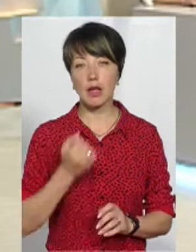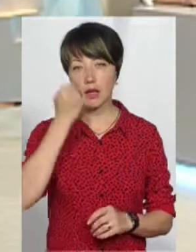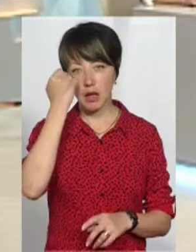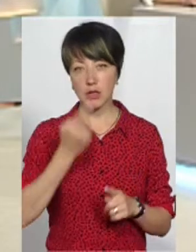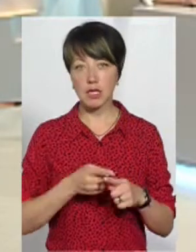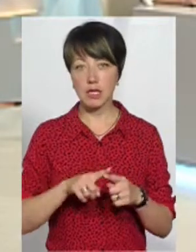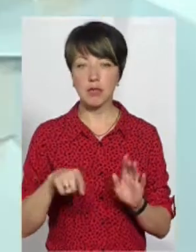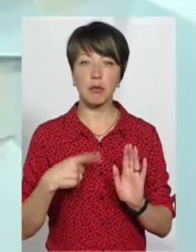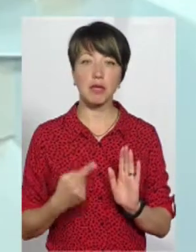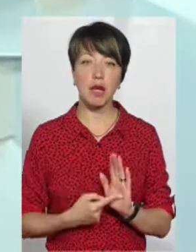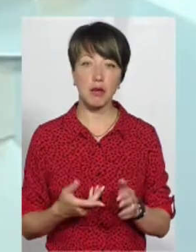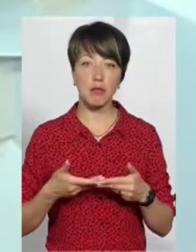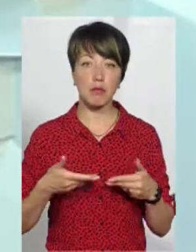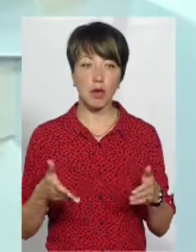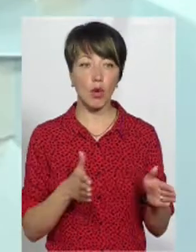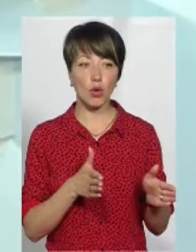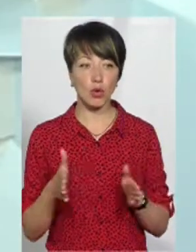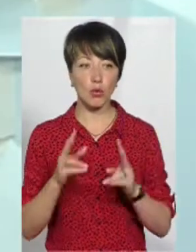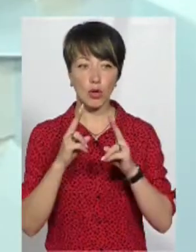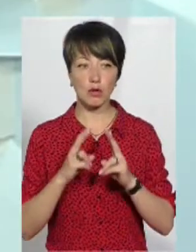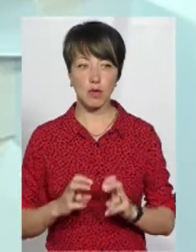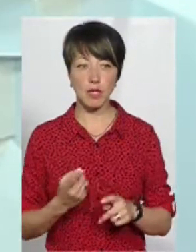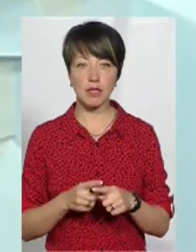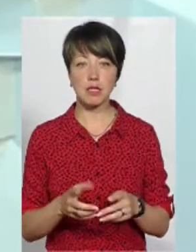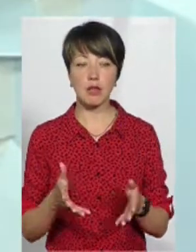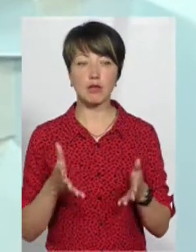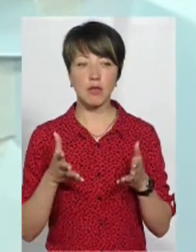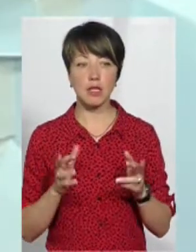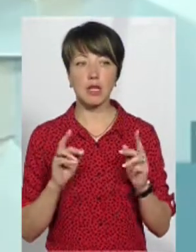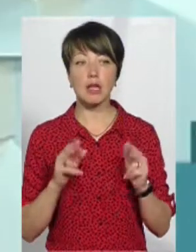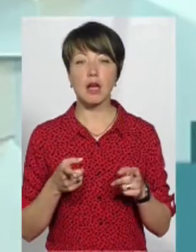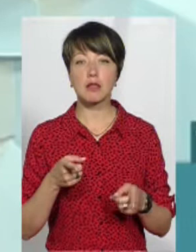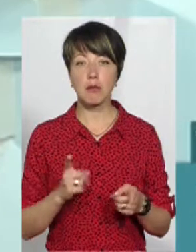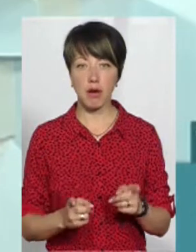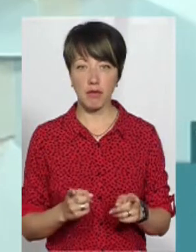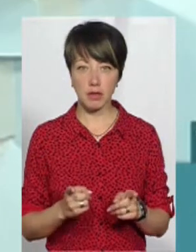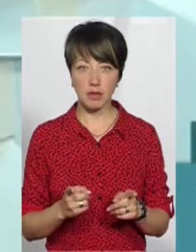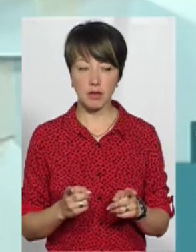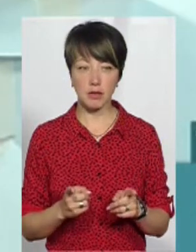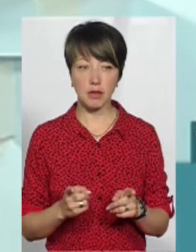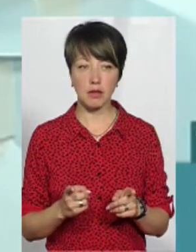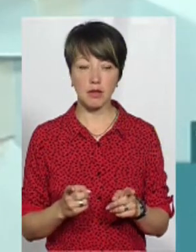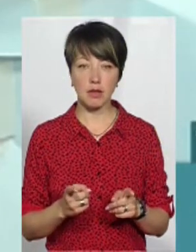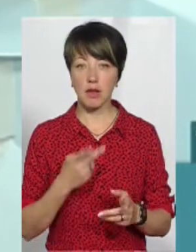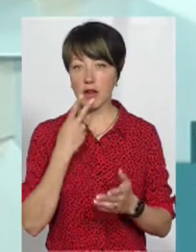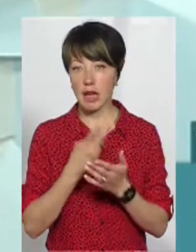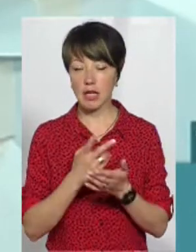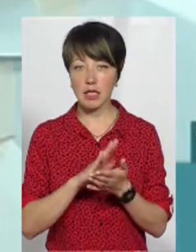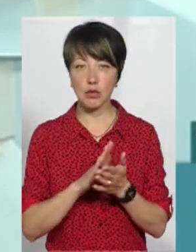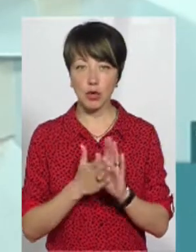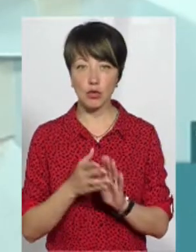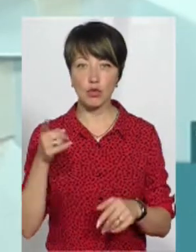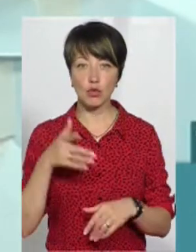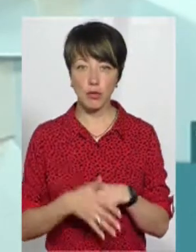Дякую за це запитання. Ми готові розібратися в ньому і з'ясувати, як справді виглядає ситуація.